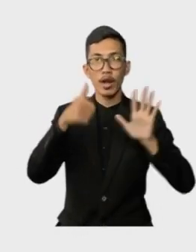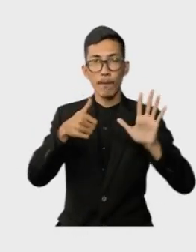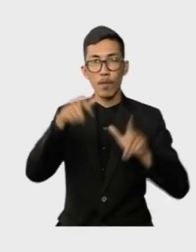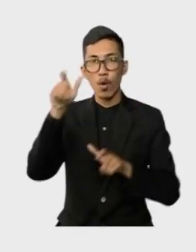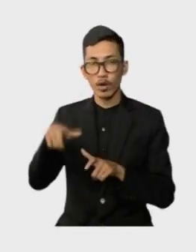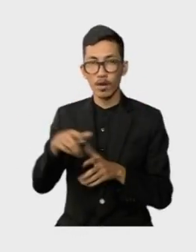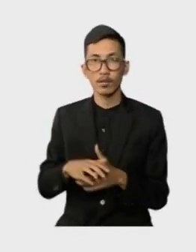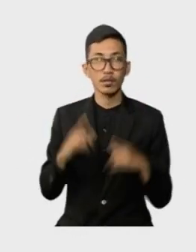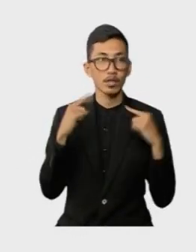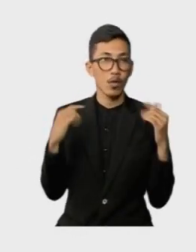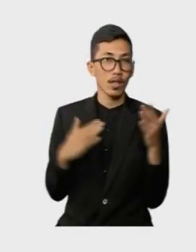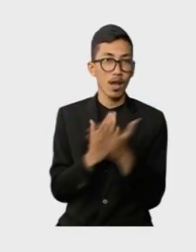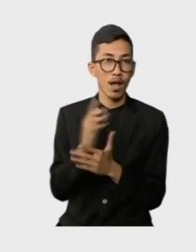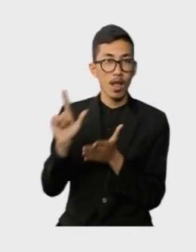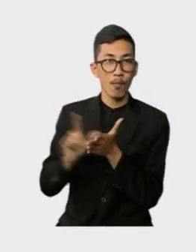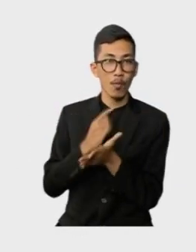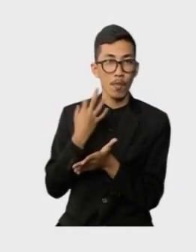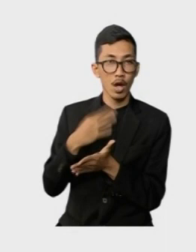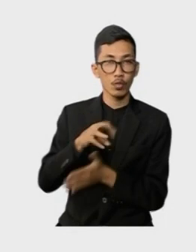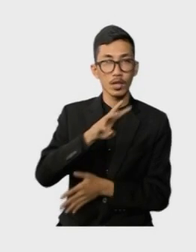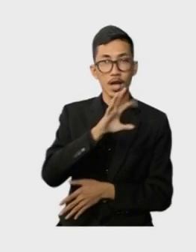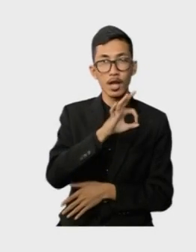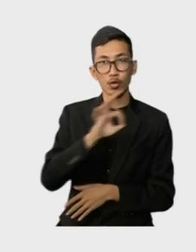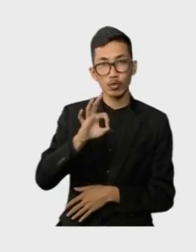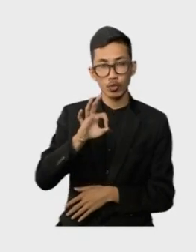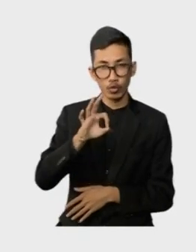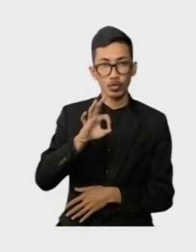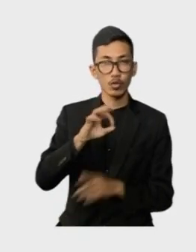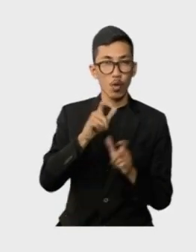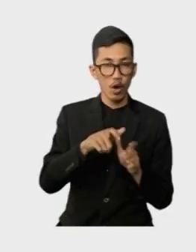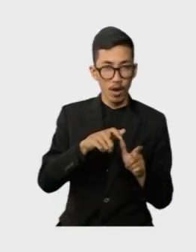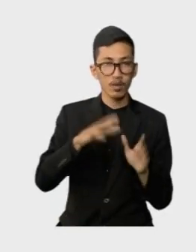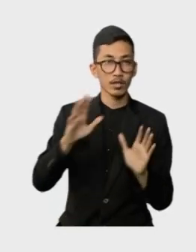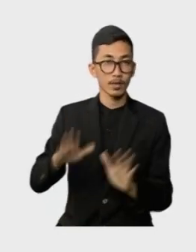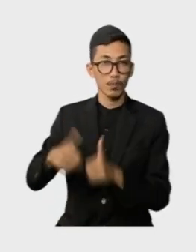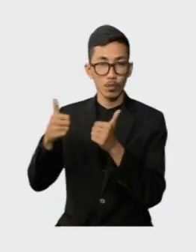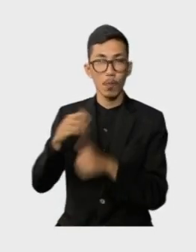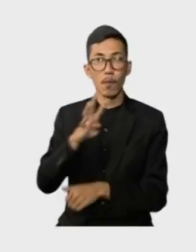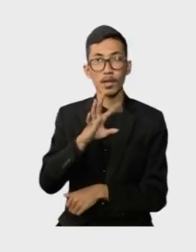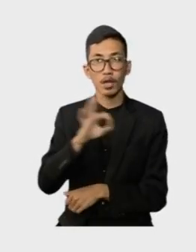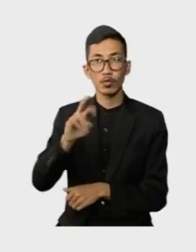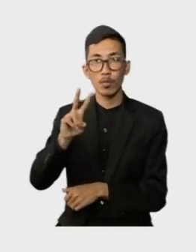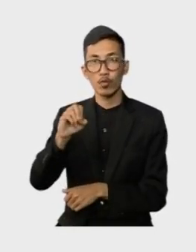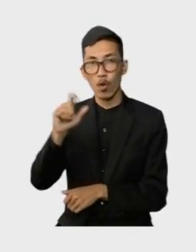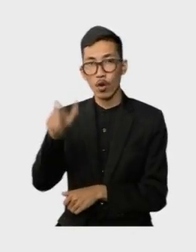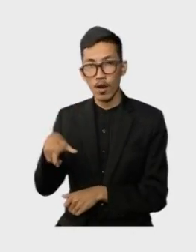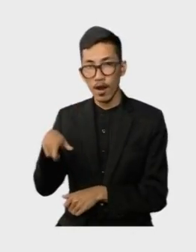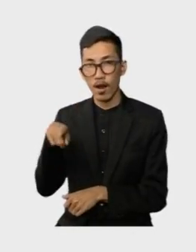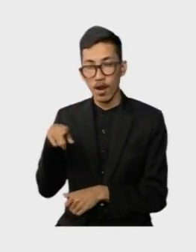Hai Jawa Tengah melaporkan kasus baru 300 dan sembuh 420